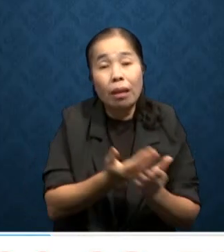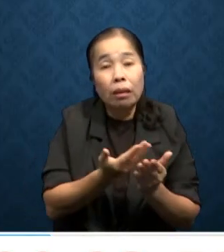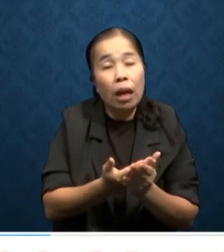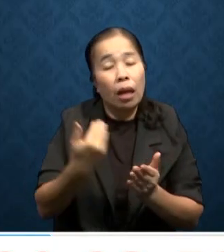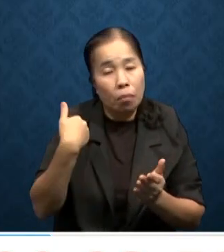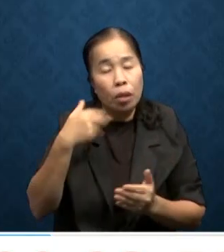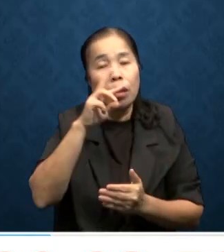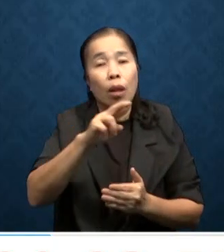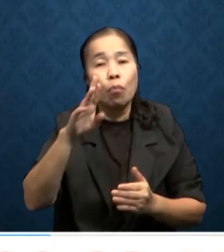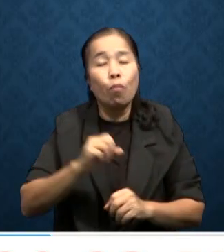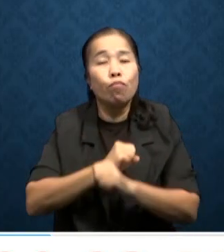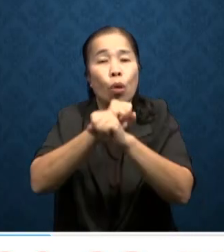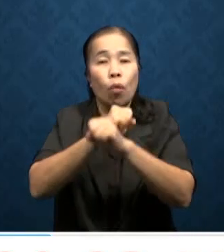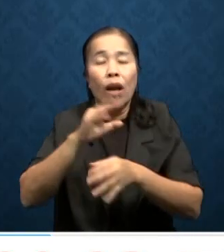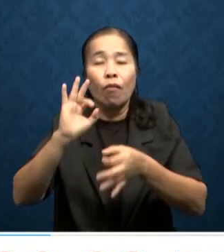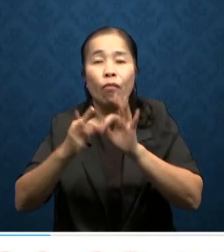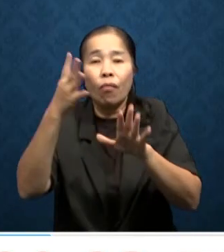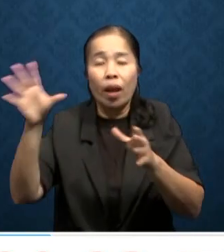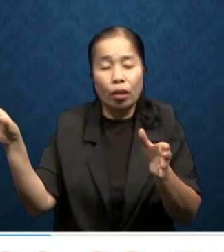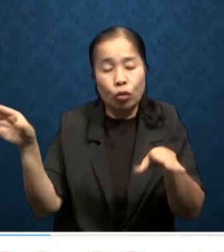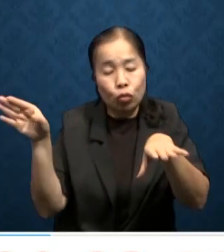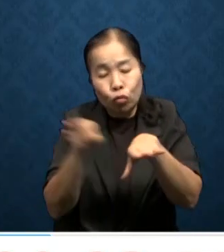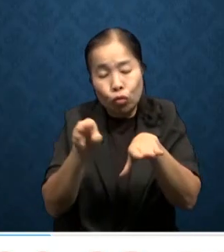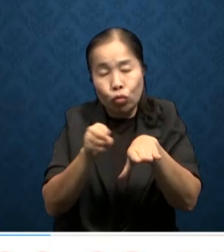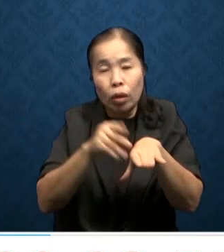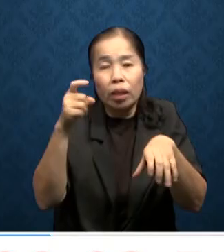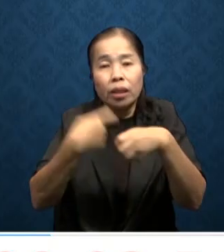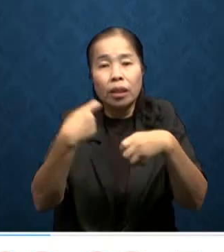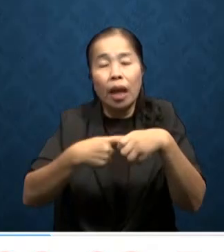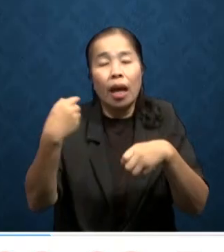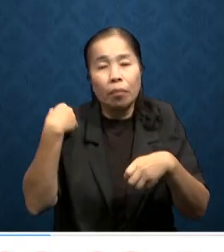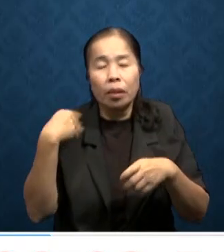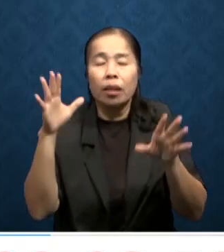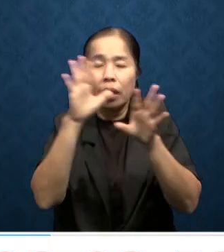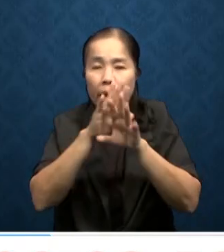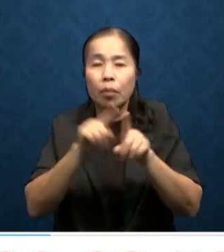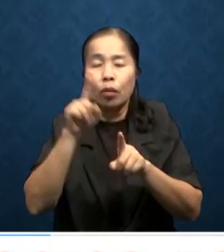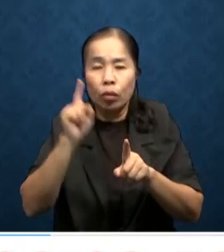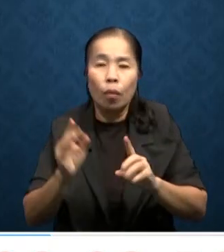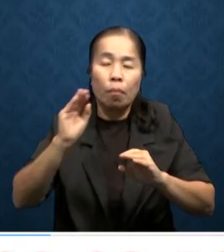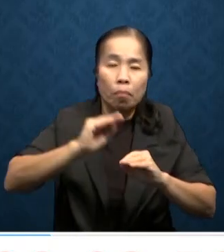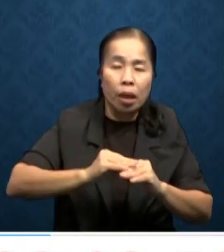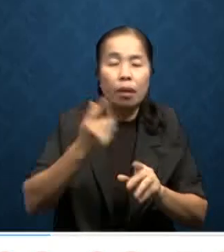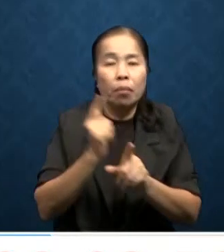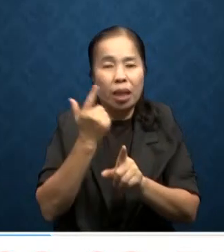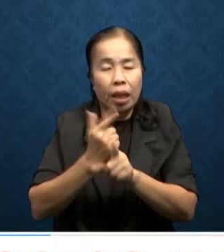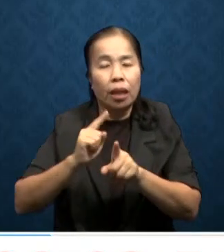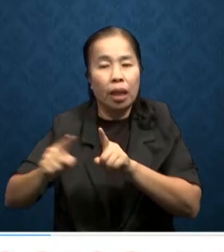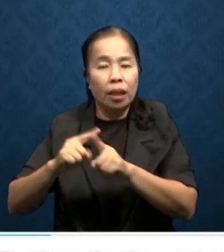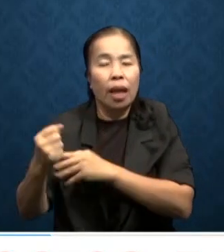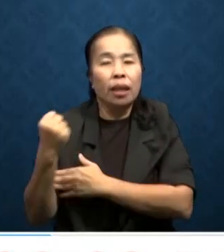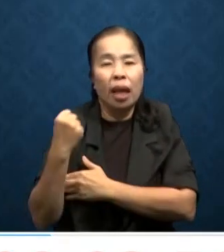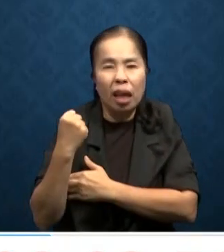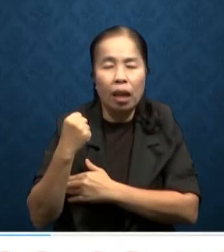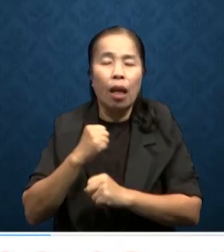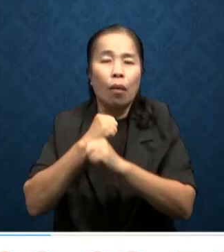เอ่อป้องกันไฟได้กี่ชั่วโมงนะคะเราก็จะเพิ่มวัสดุในการเพิ่มความแข็งแรงแล้วก็ชะลอการุลุกกราม